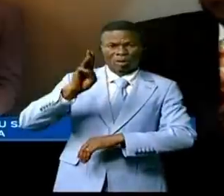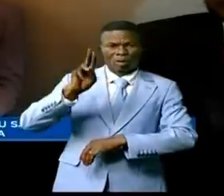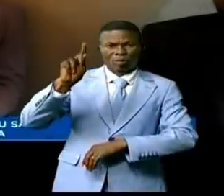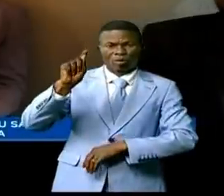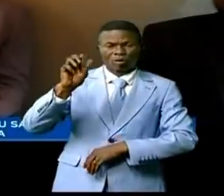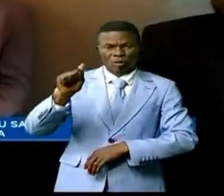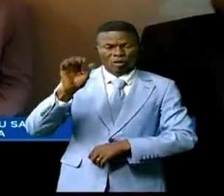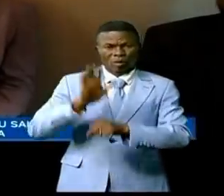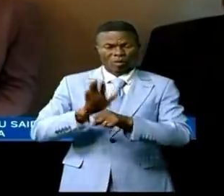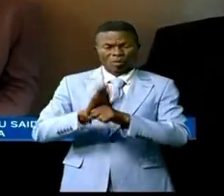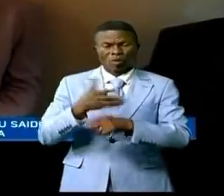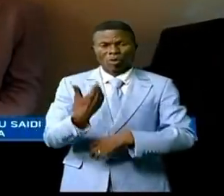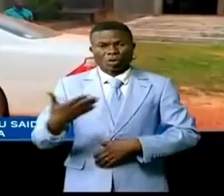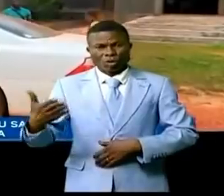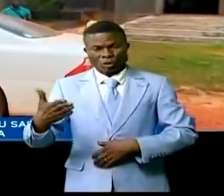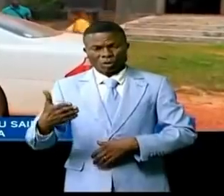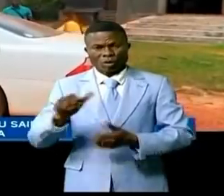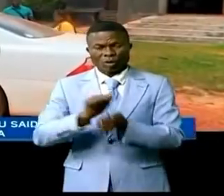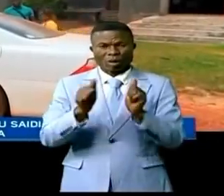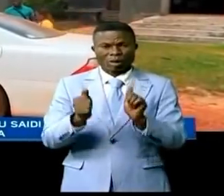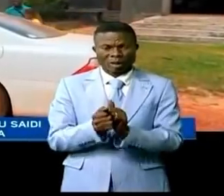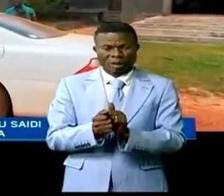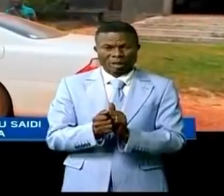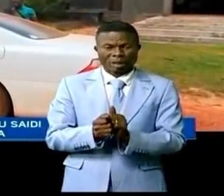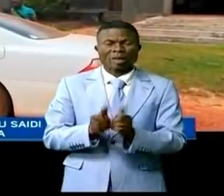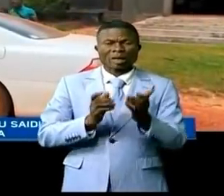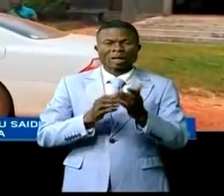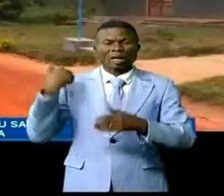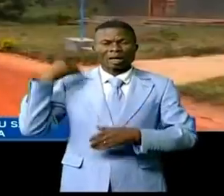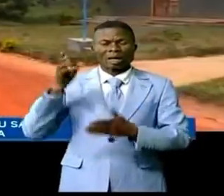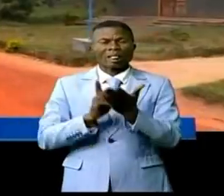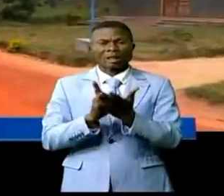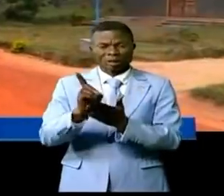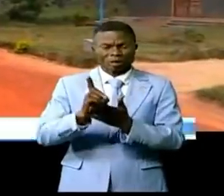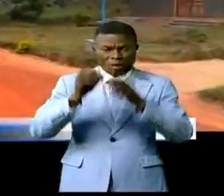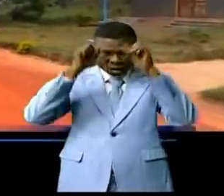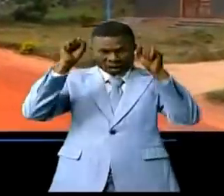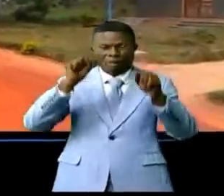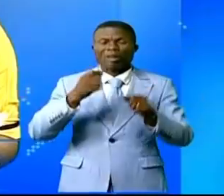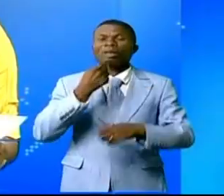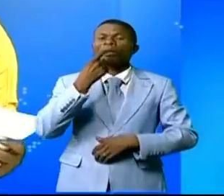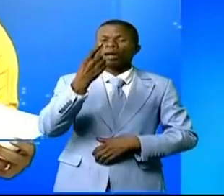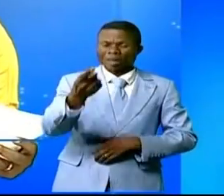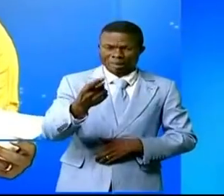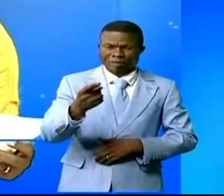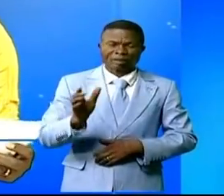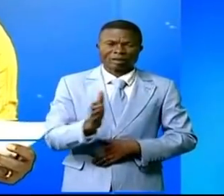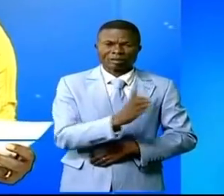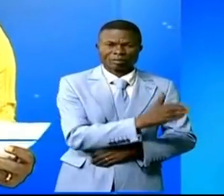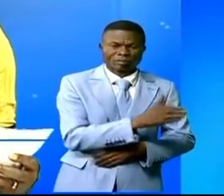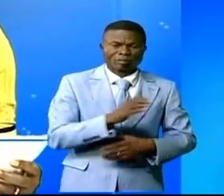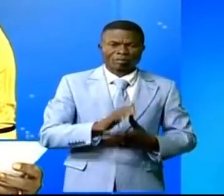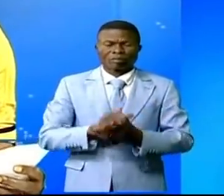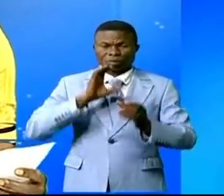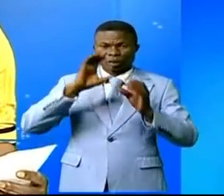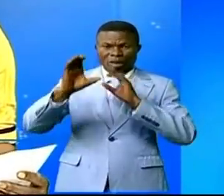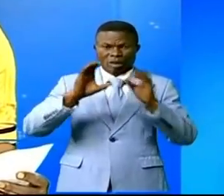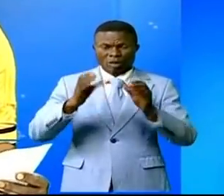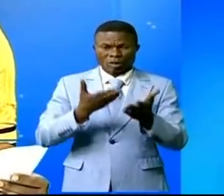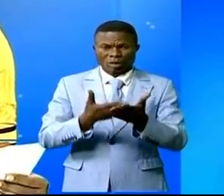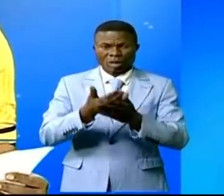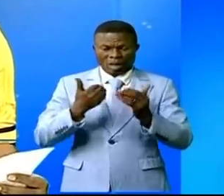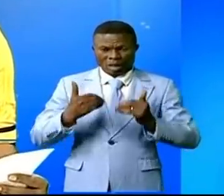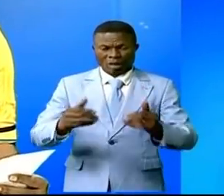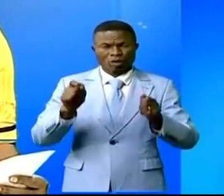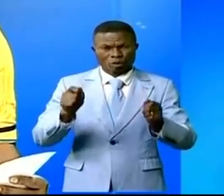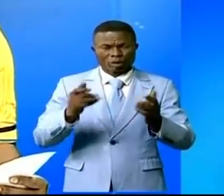des multiples aspects liés à la cristallisation de l'état des droits prôné par le président de la République. Un communiqué avant de